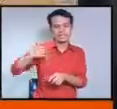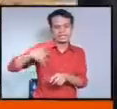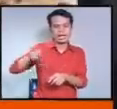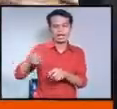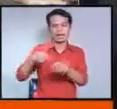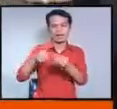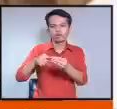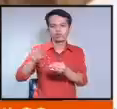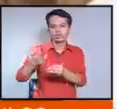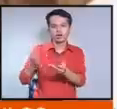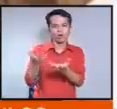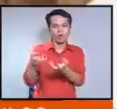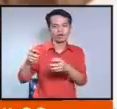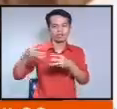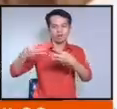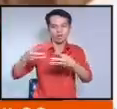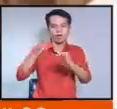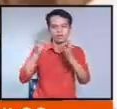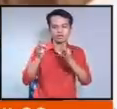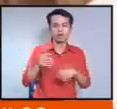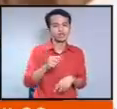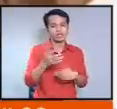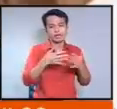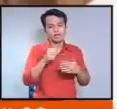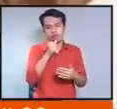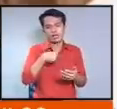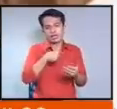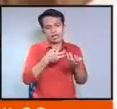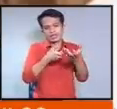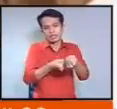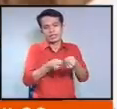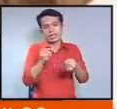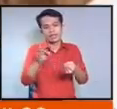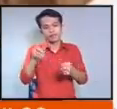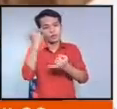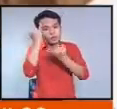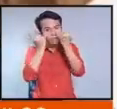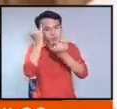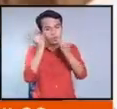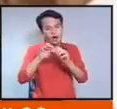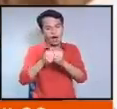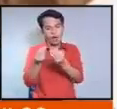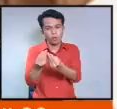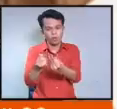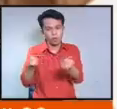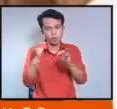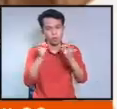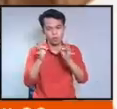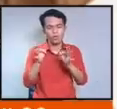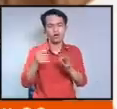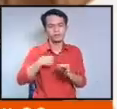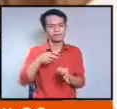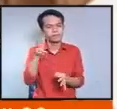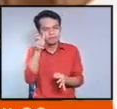laban kontra droga. Kahit na wala akong tiwala sa iyo sa mga classified secrets, kung marami kang ideas how to solve the drug problem, papakinggan